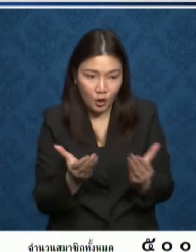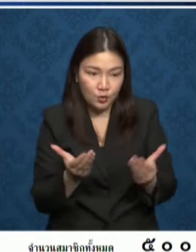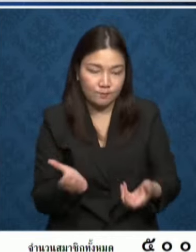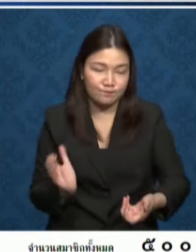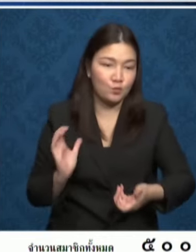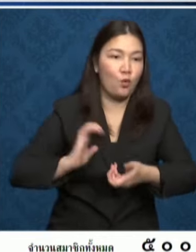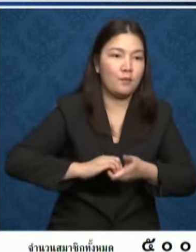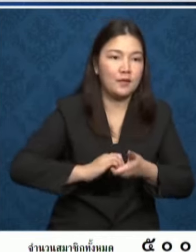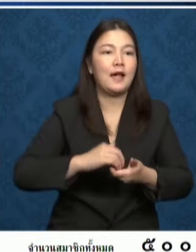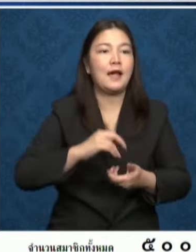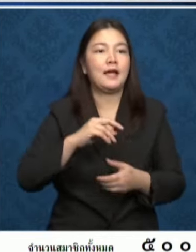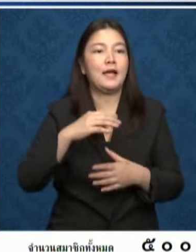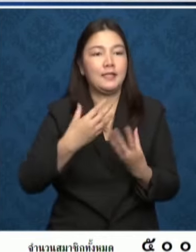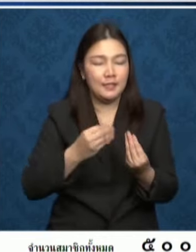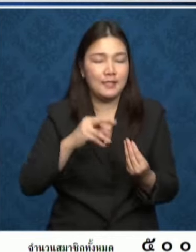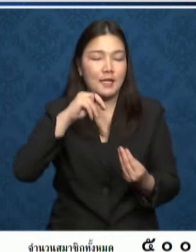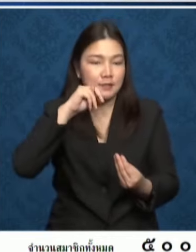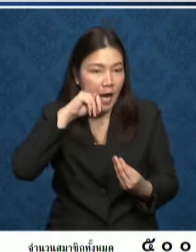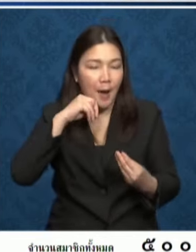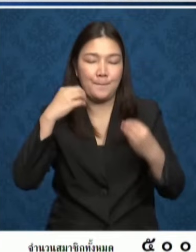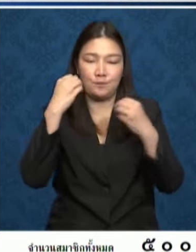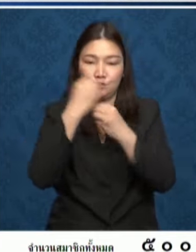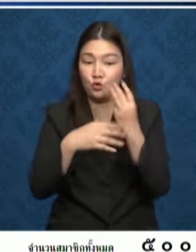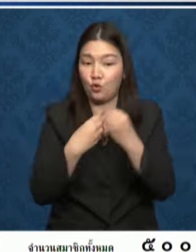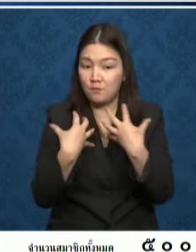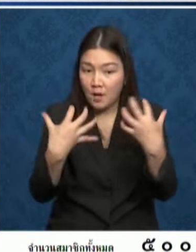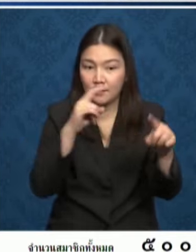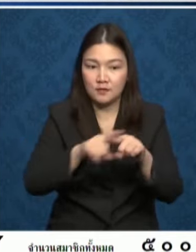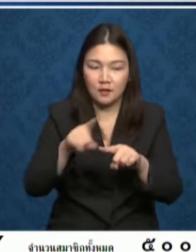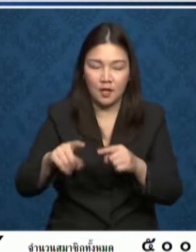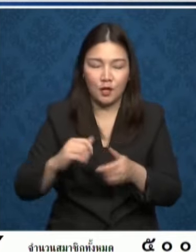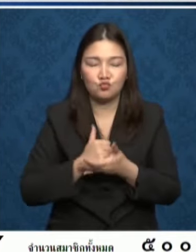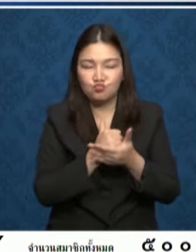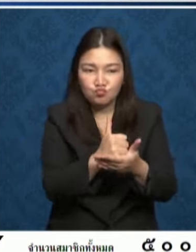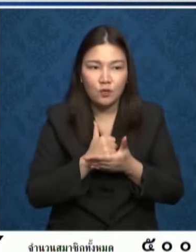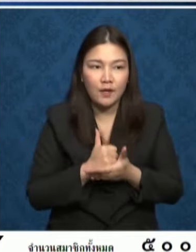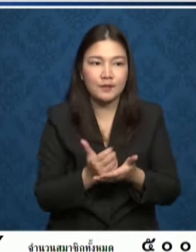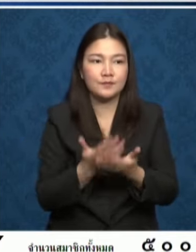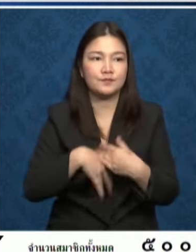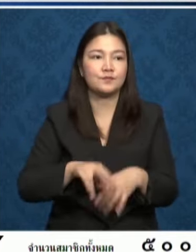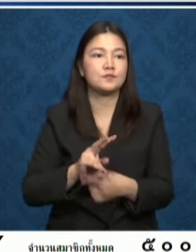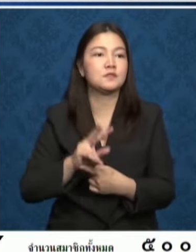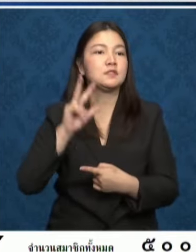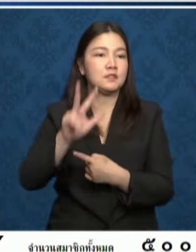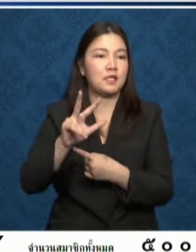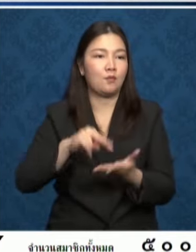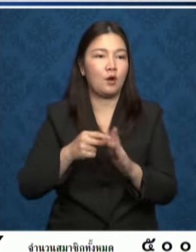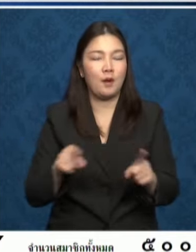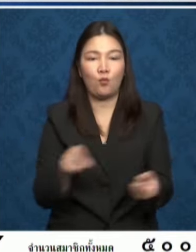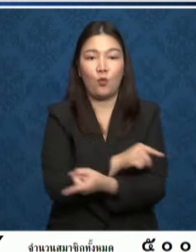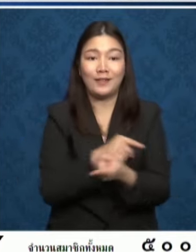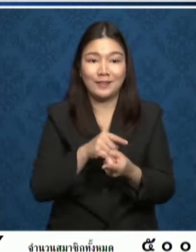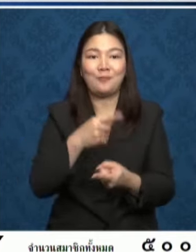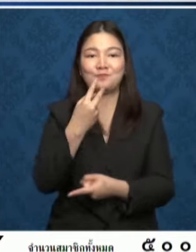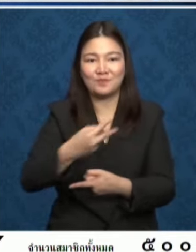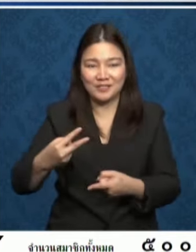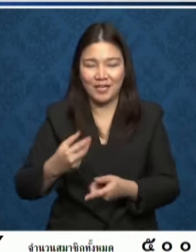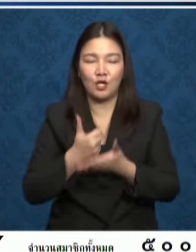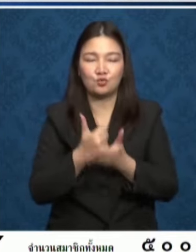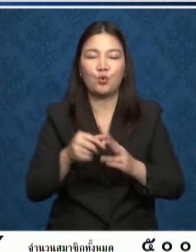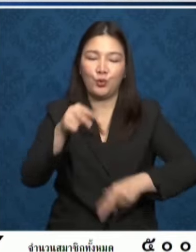น้ำป่านะครับประการต่อไปก็คือรักษาความหลากหลายทางวัฒนธรรมซึ่งถือว่าเป็นจุดเด่นนะ